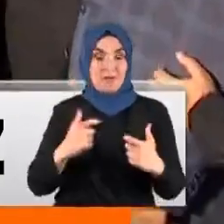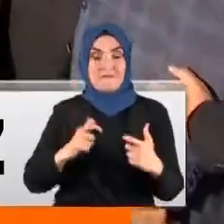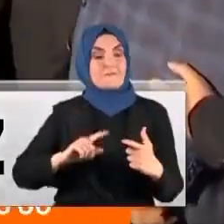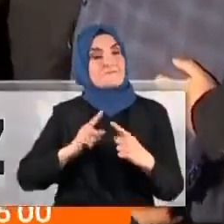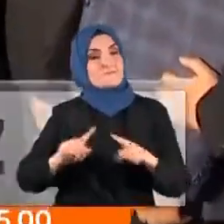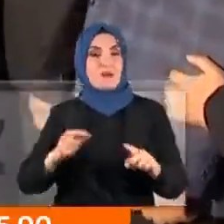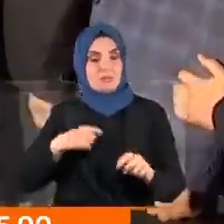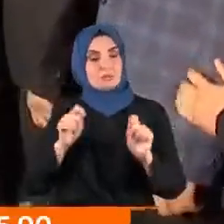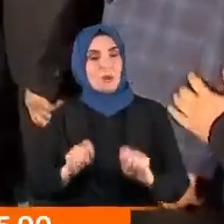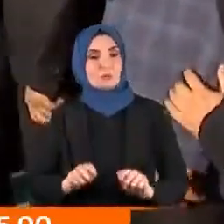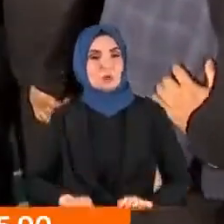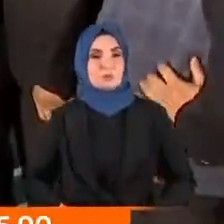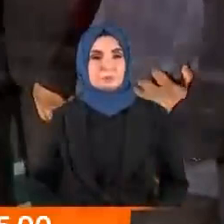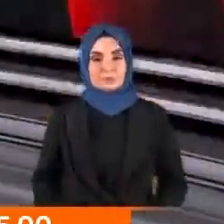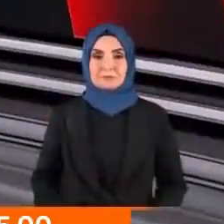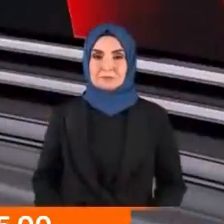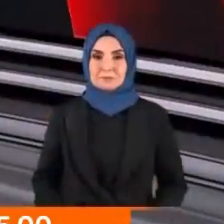taşıyacağız.